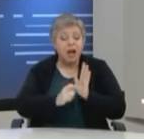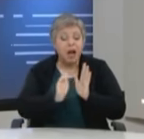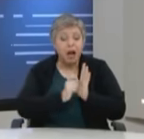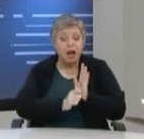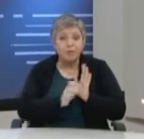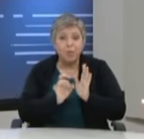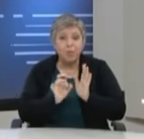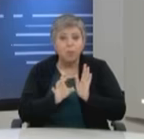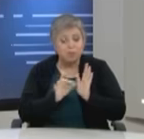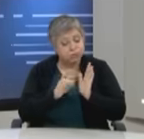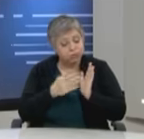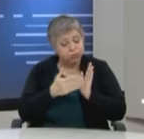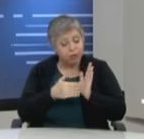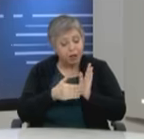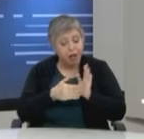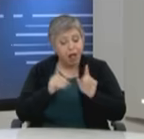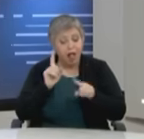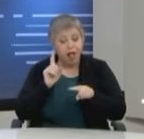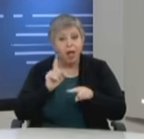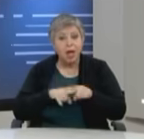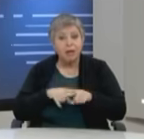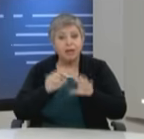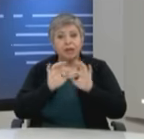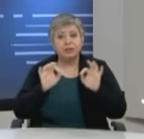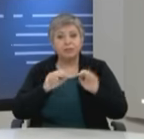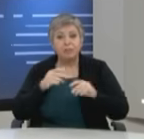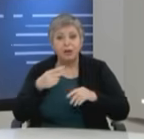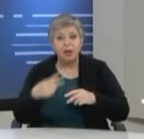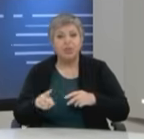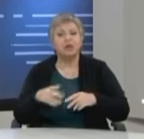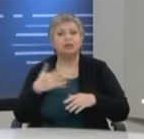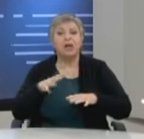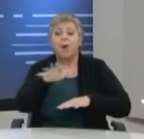Πουθενά δεν γράφει Έλληνες Μακεδόνες ή Ελληνική Μακεδονία.